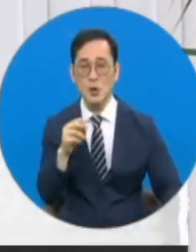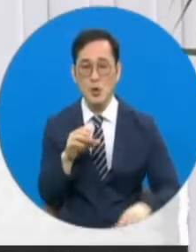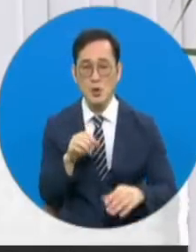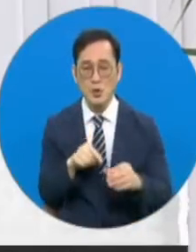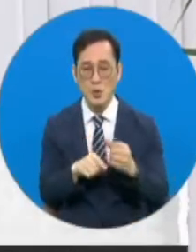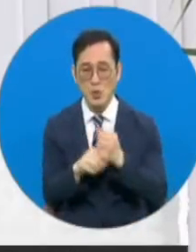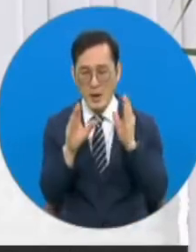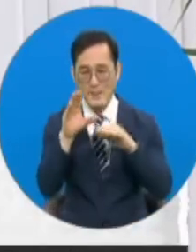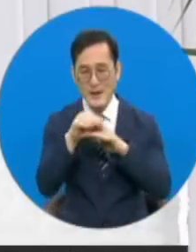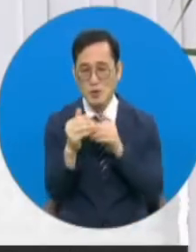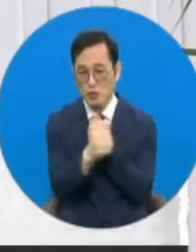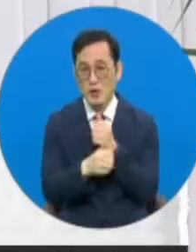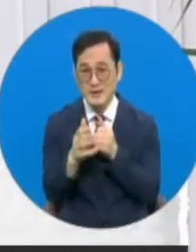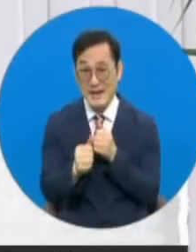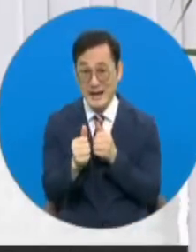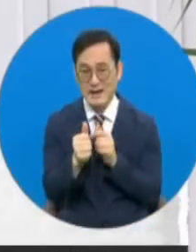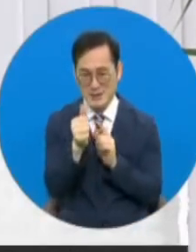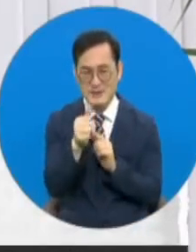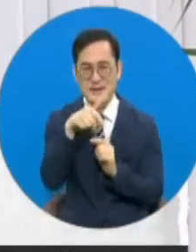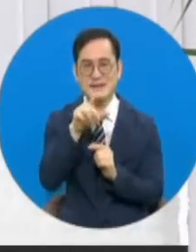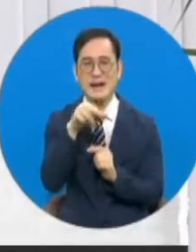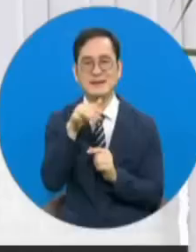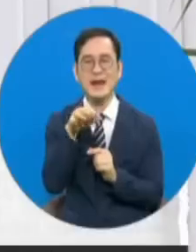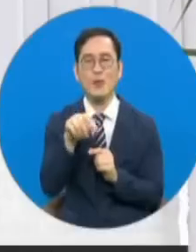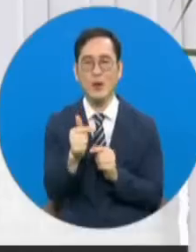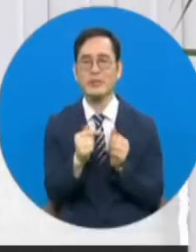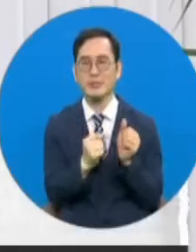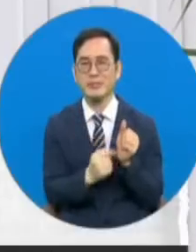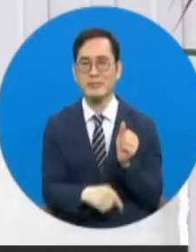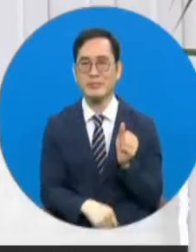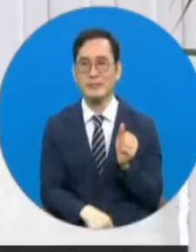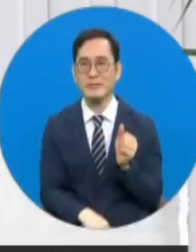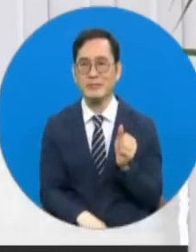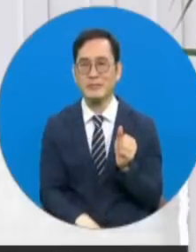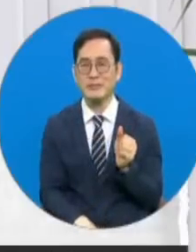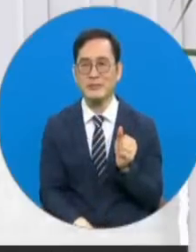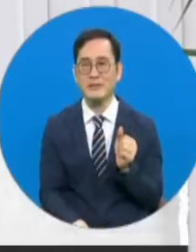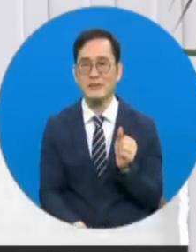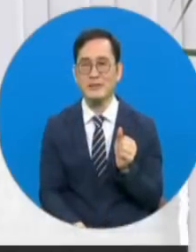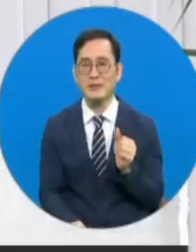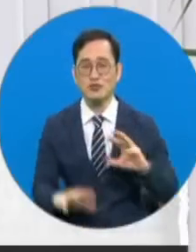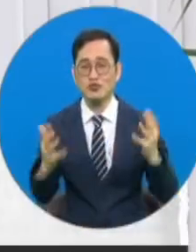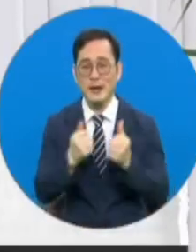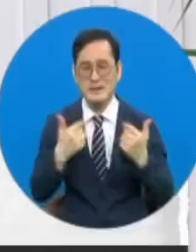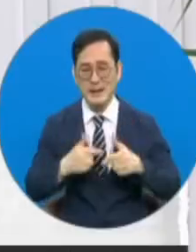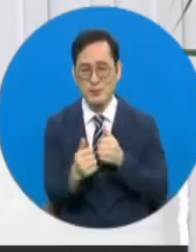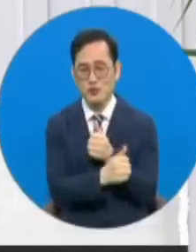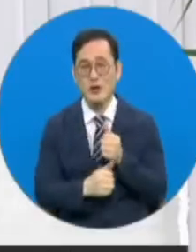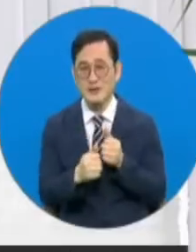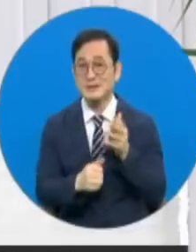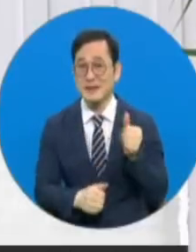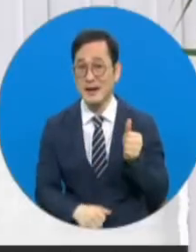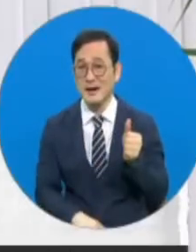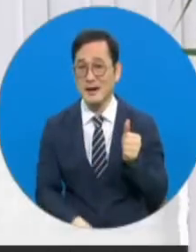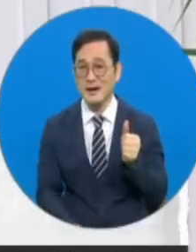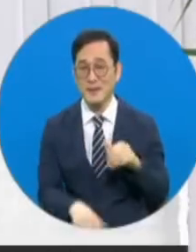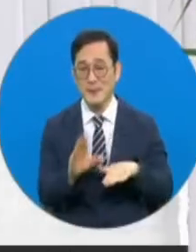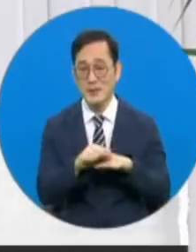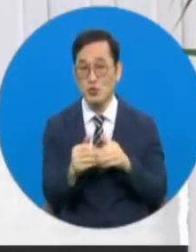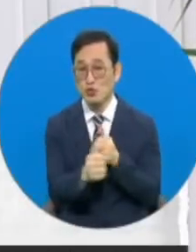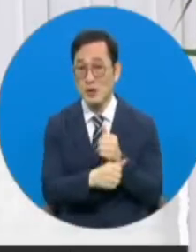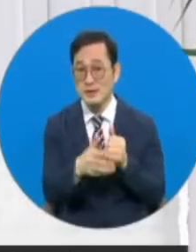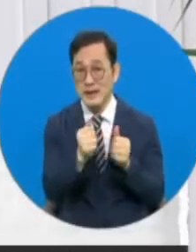선출이 됐습니다 이게 방송통신위원회를 관장하는 국회 상임위원회가 과방위원장인데 만약에 방송통신위원장을